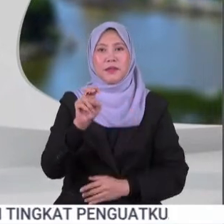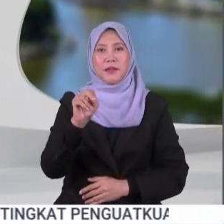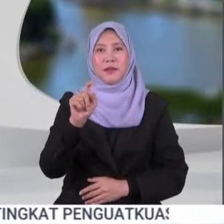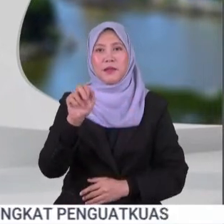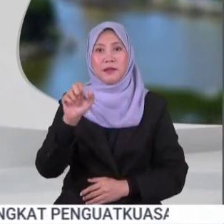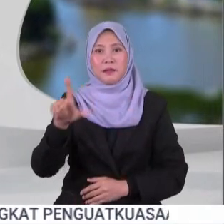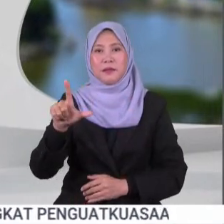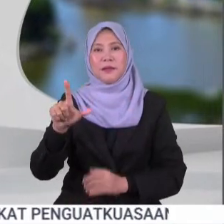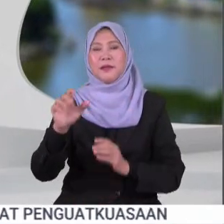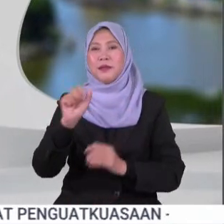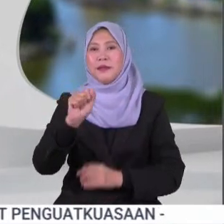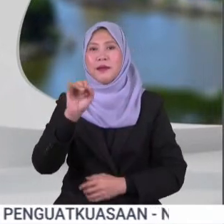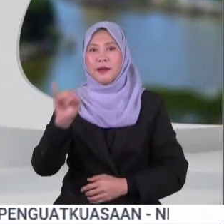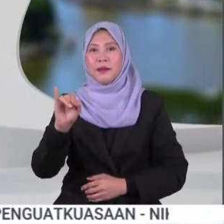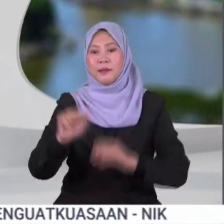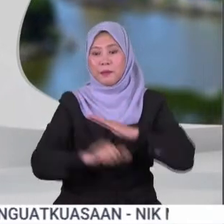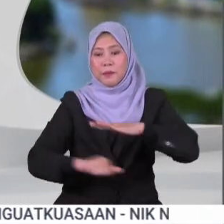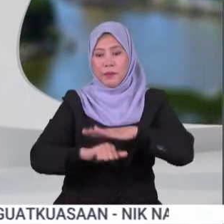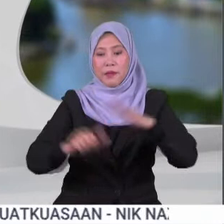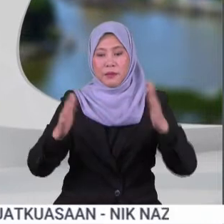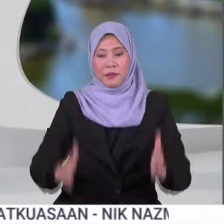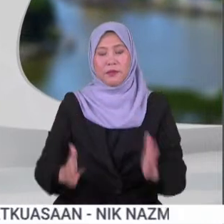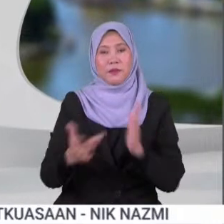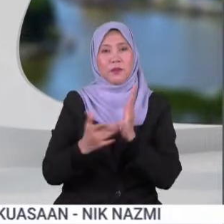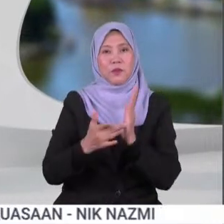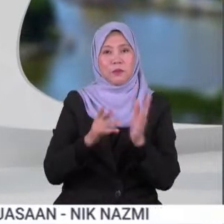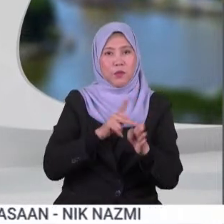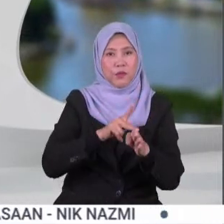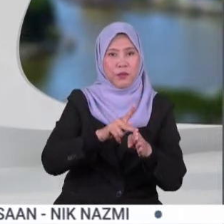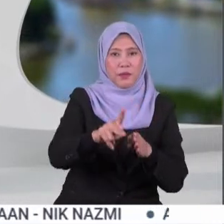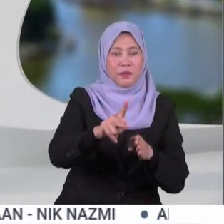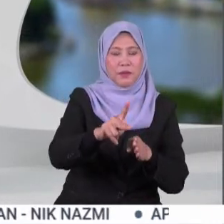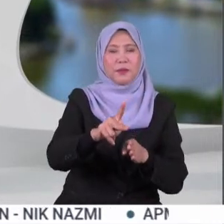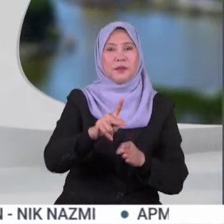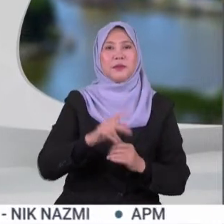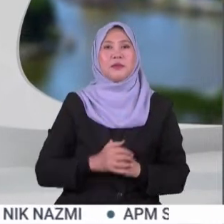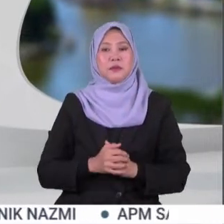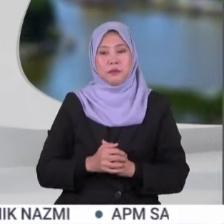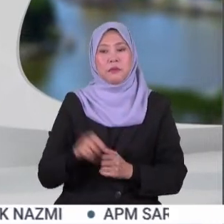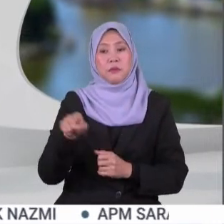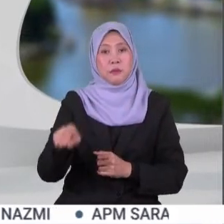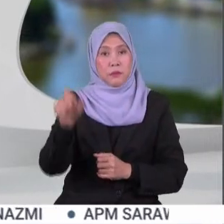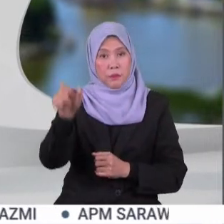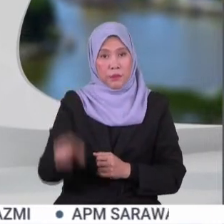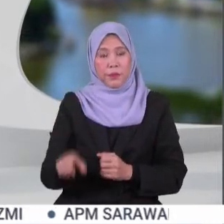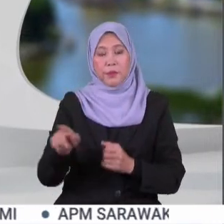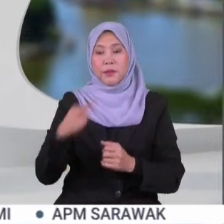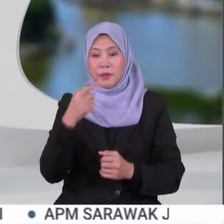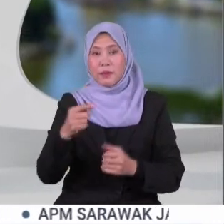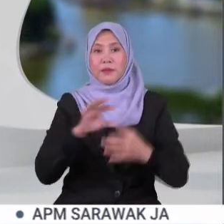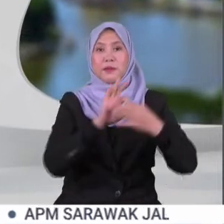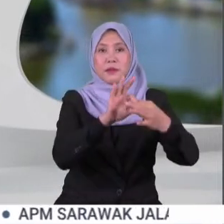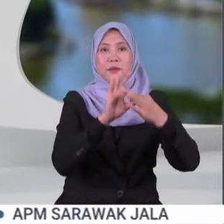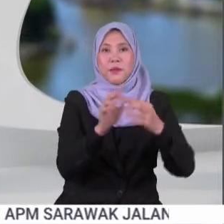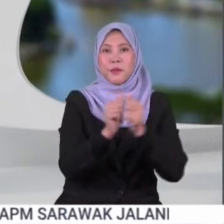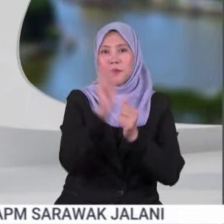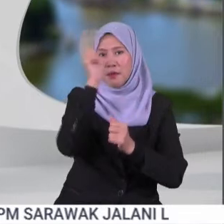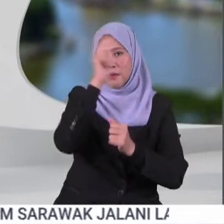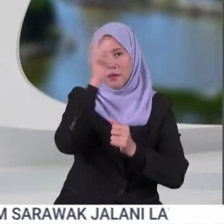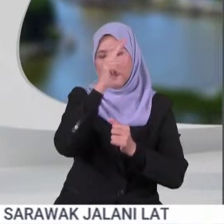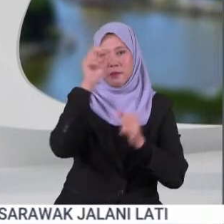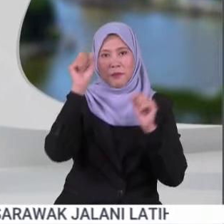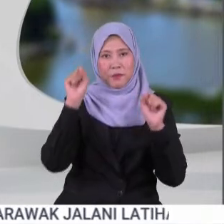AI. Menurut pengasasnya, Insinyur Teknologis Profesional Sean McKenzie, ini termasuk kerjasama dengan pihak kerajaan ke